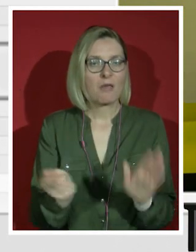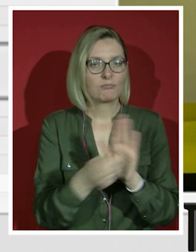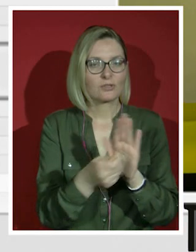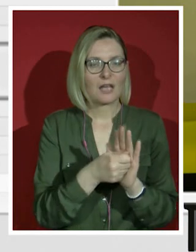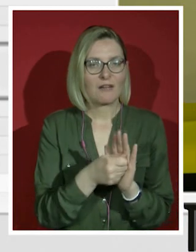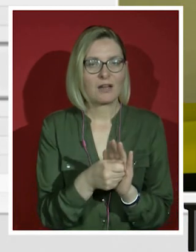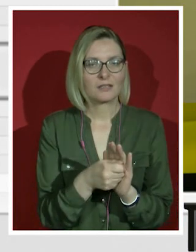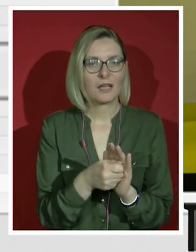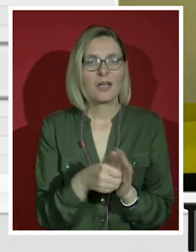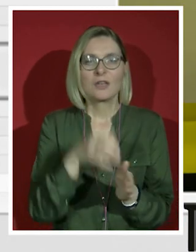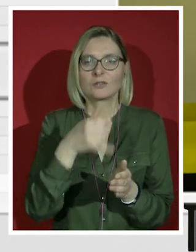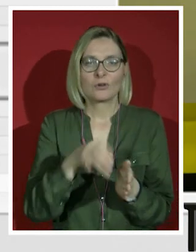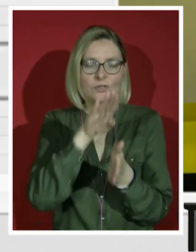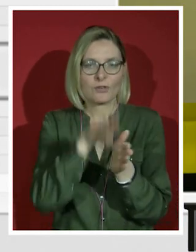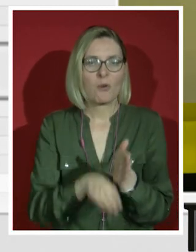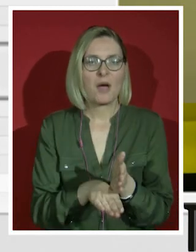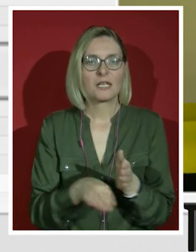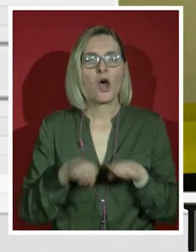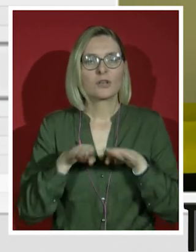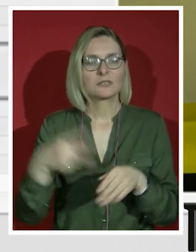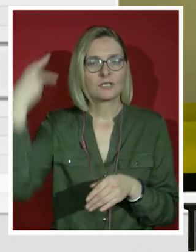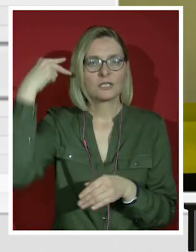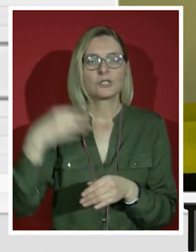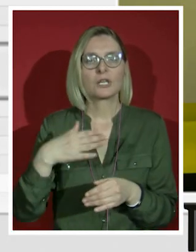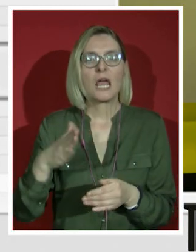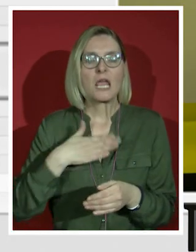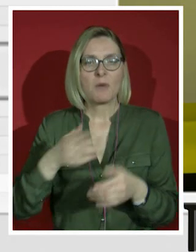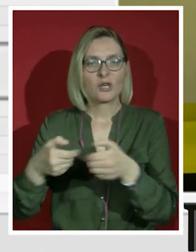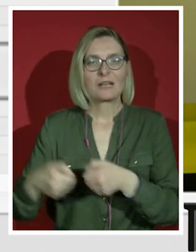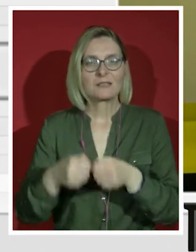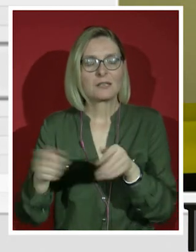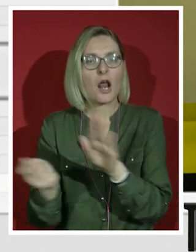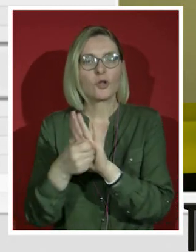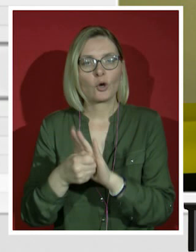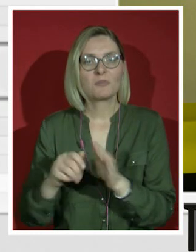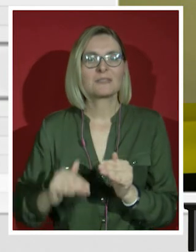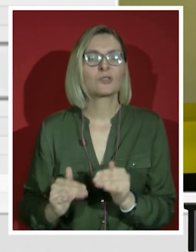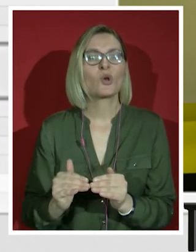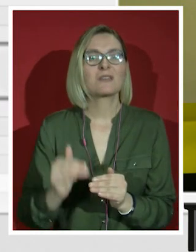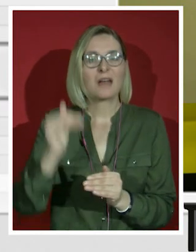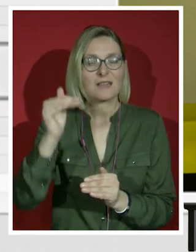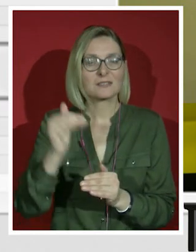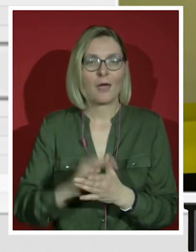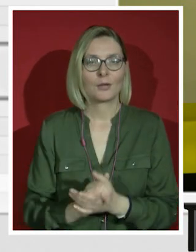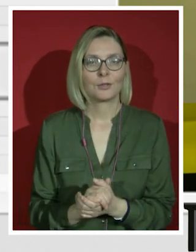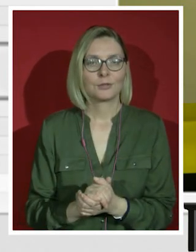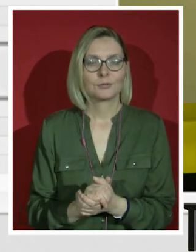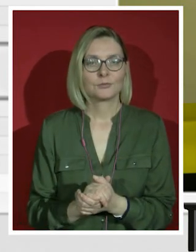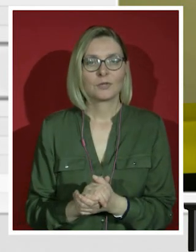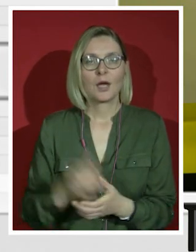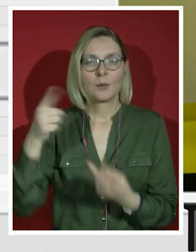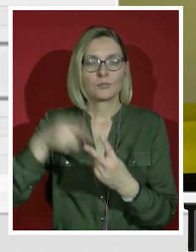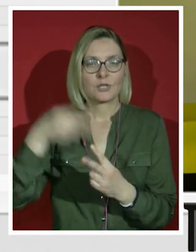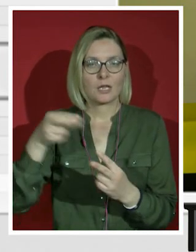тогаш е во опаѓање. Охридската черешна има организиран откуп и затоа може би е во... Да, затоа така. Е и во пораст. Со